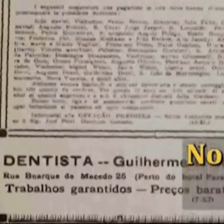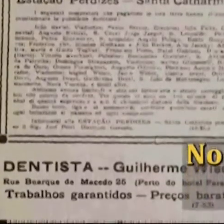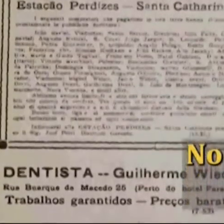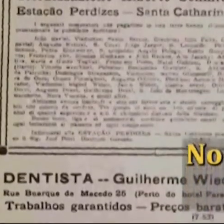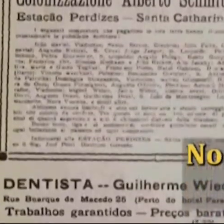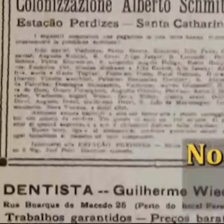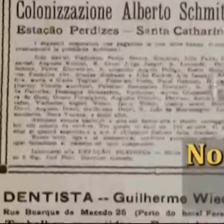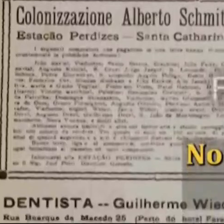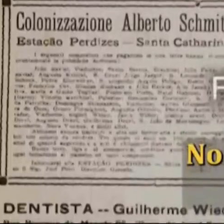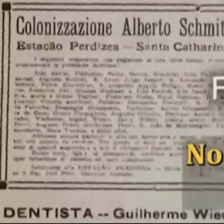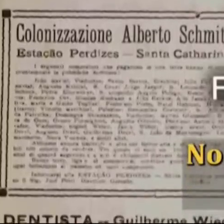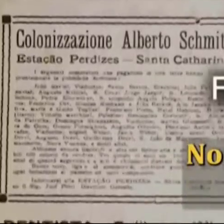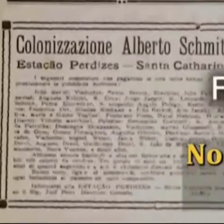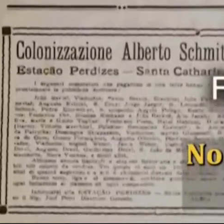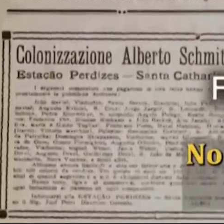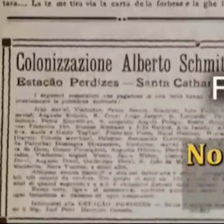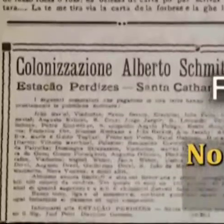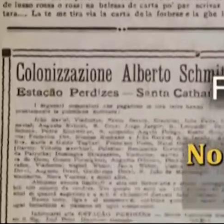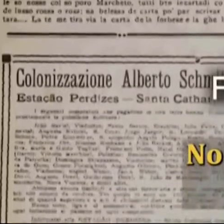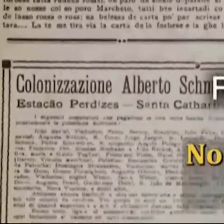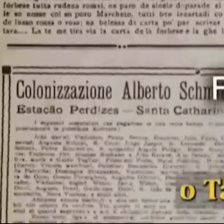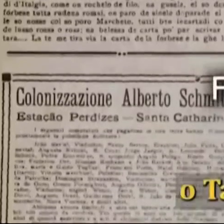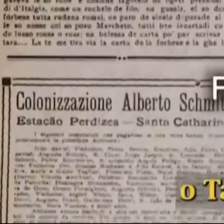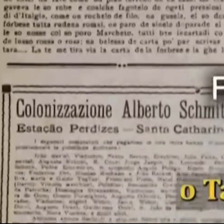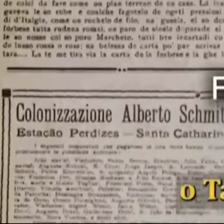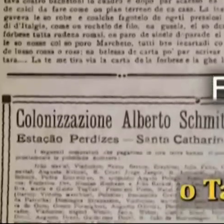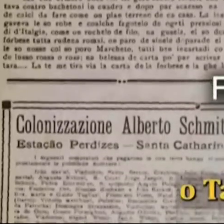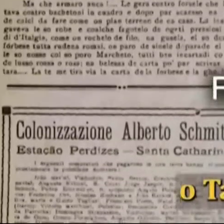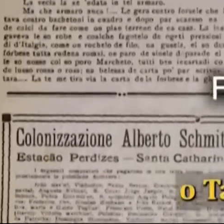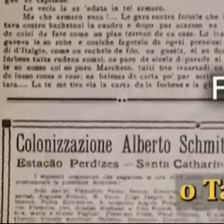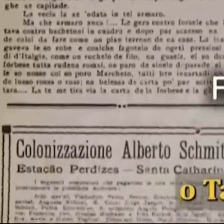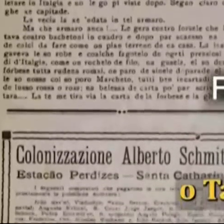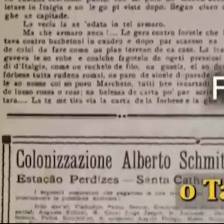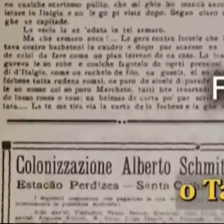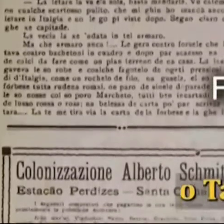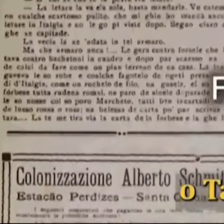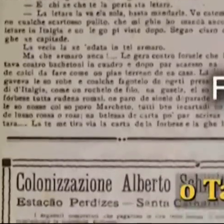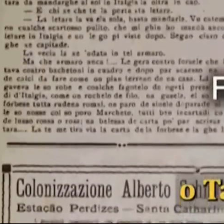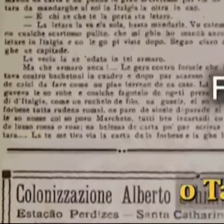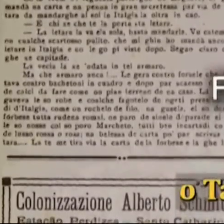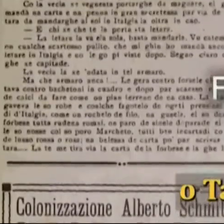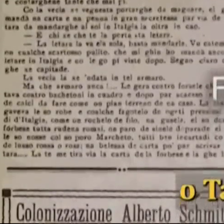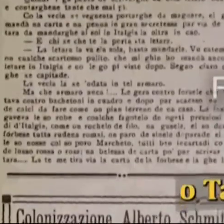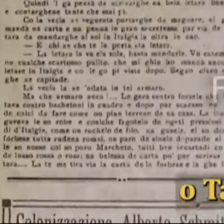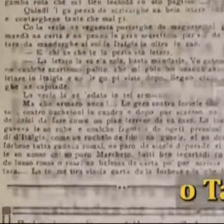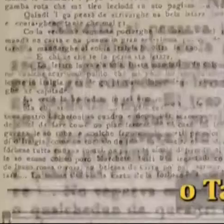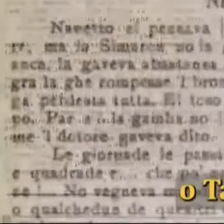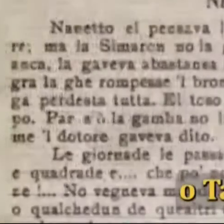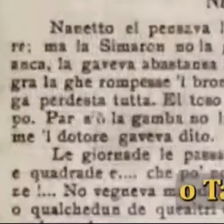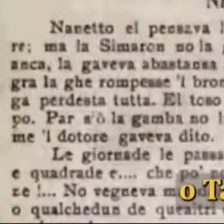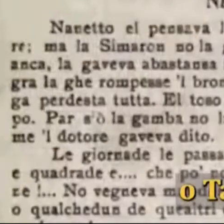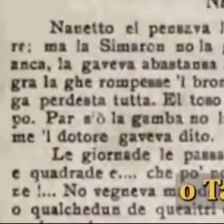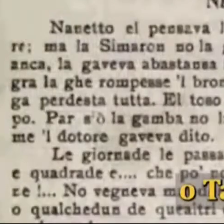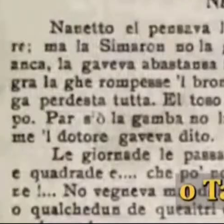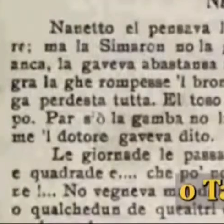riograndense, criata per il frate Achilles Bernardi, l'italiano di nanetto, il Zé Popi desde